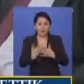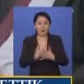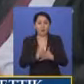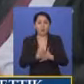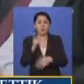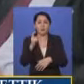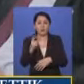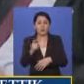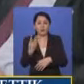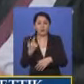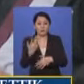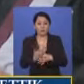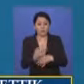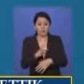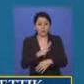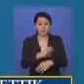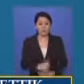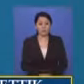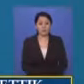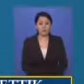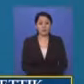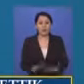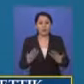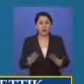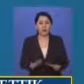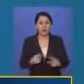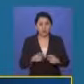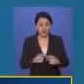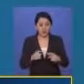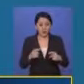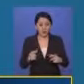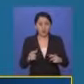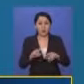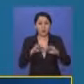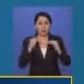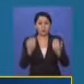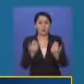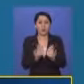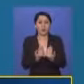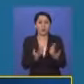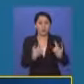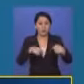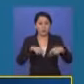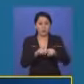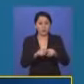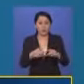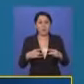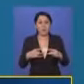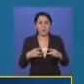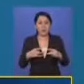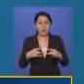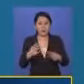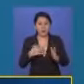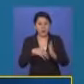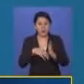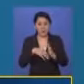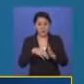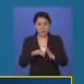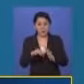азаматтарға жәрдемақылар төленді. Халқымыз жанашылық пен қамқорлықтың, ұйымшылдық пен береке бірліктің озық